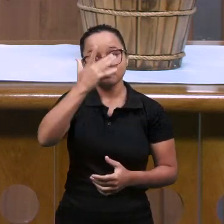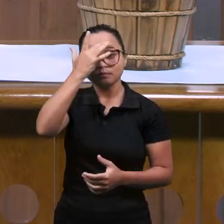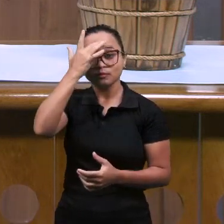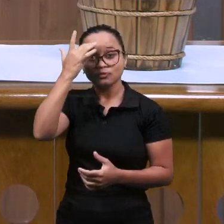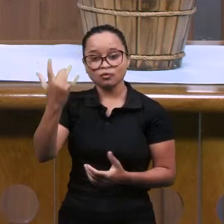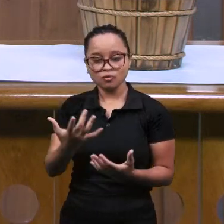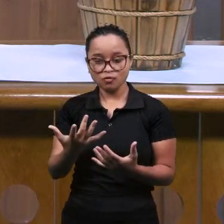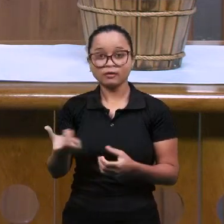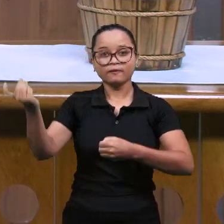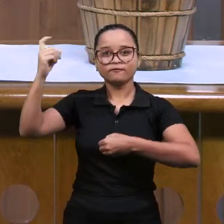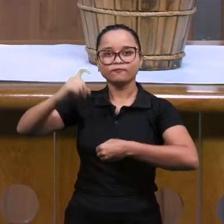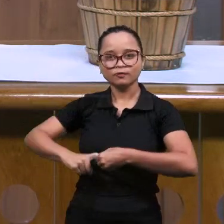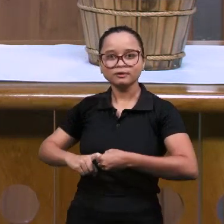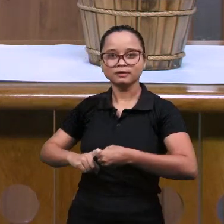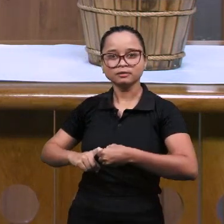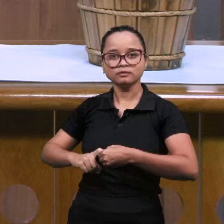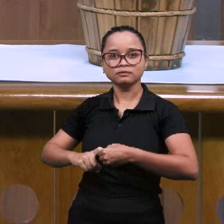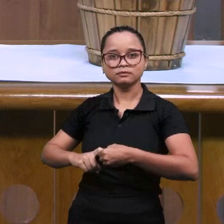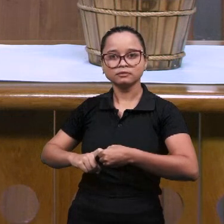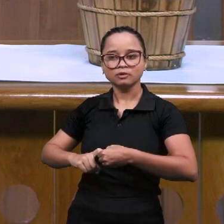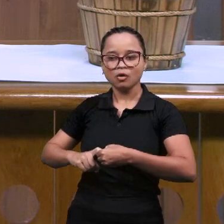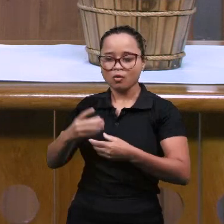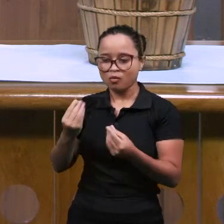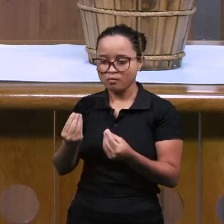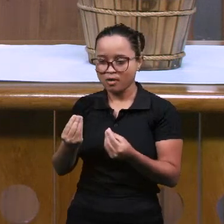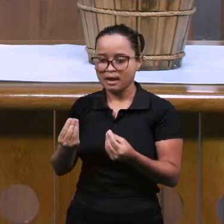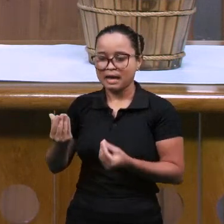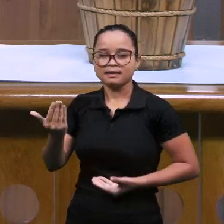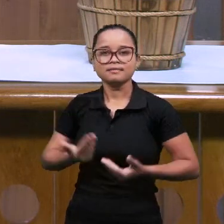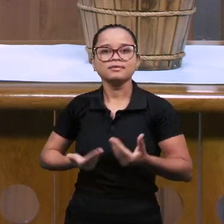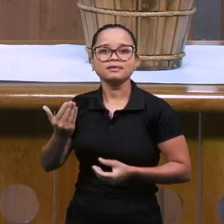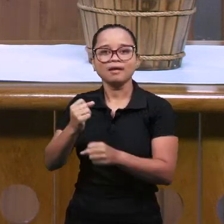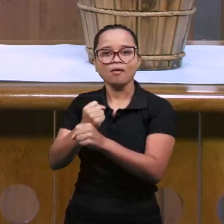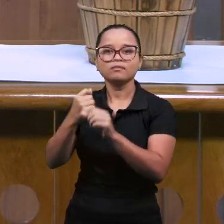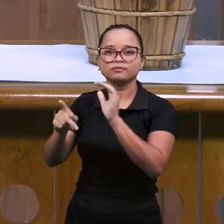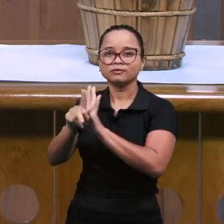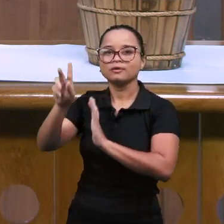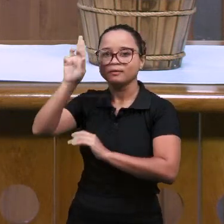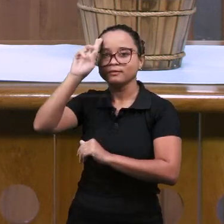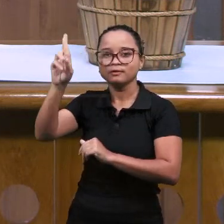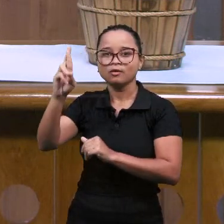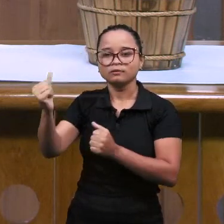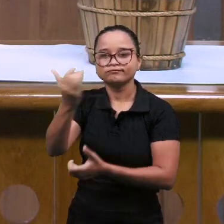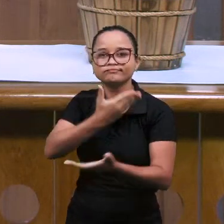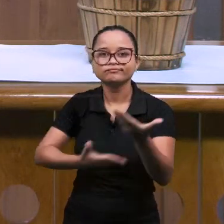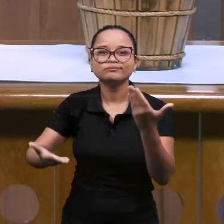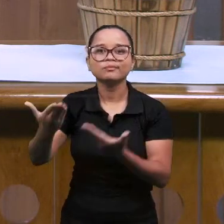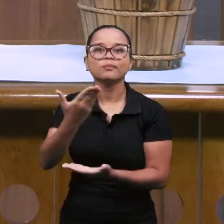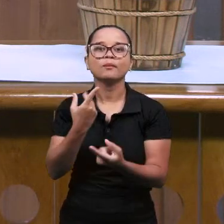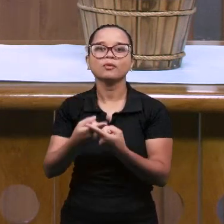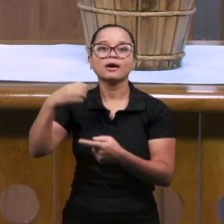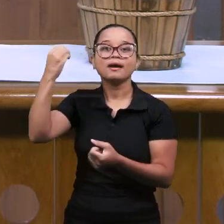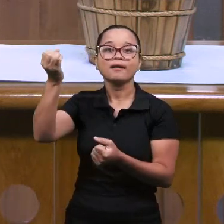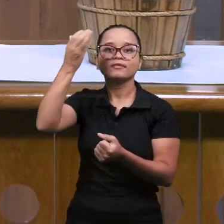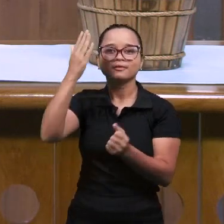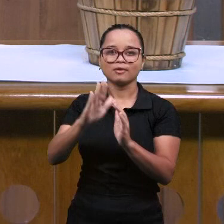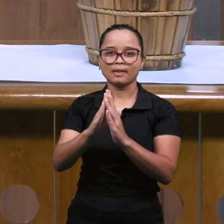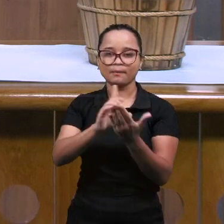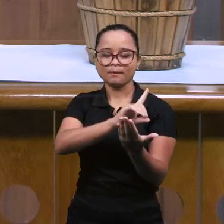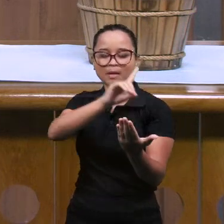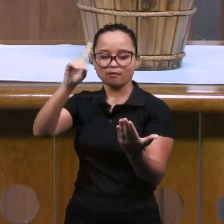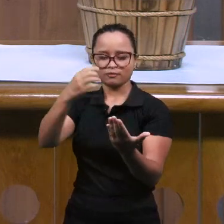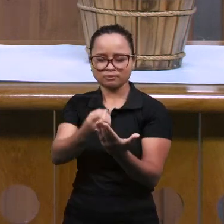commencer à interagir maintenant avec l'œuvre à travers des révélations qui sont dans la parole. La